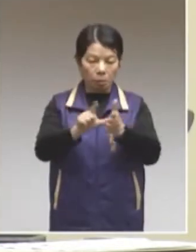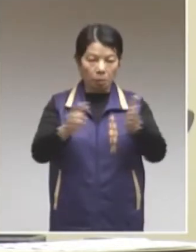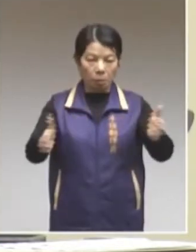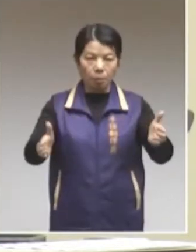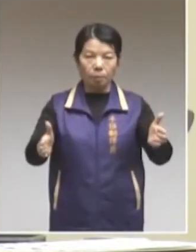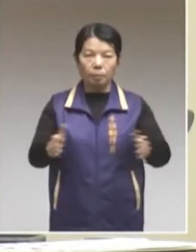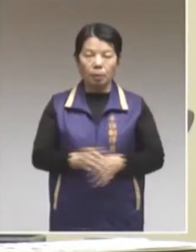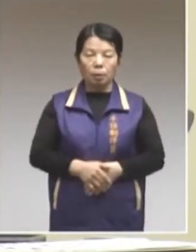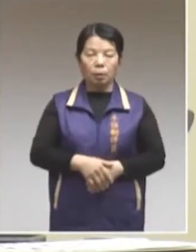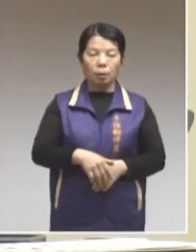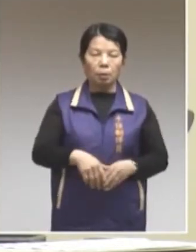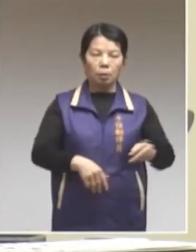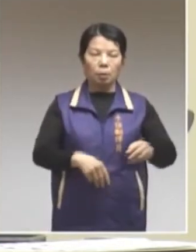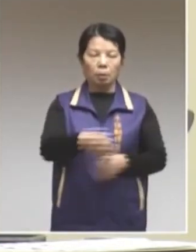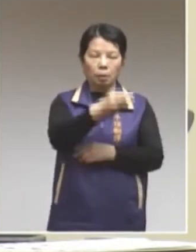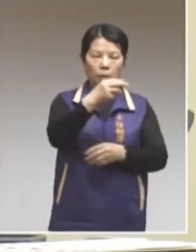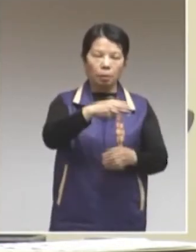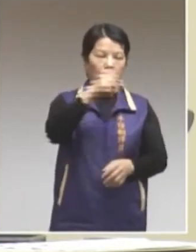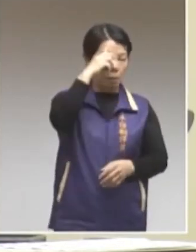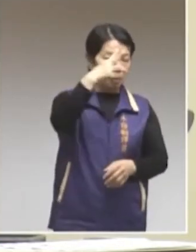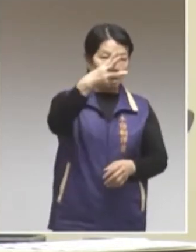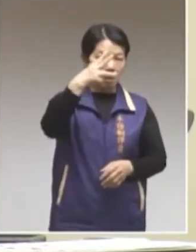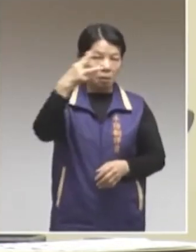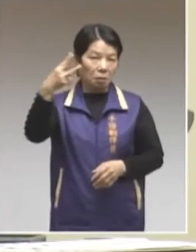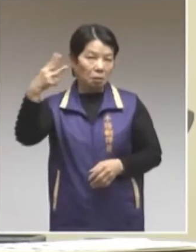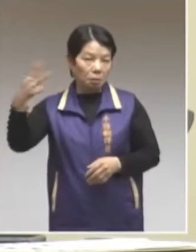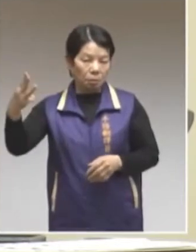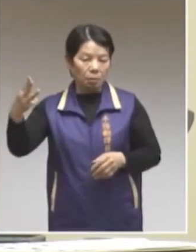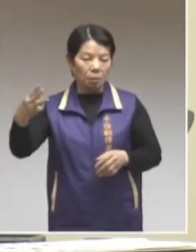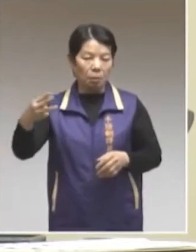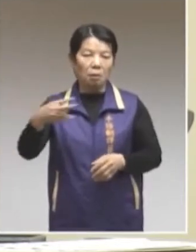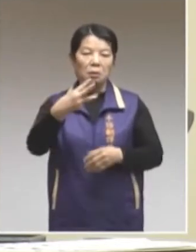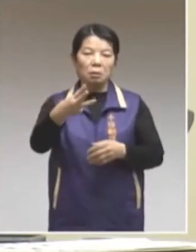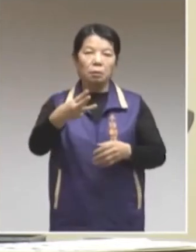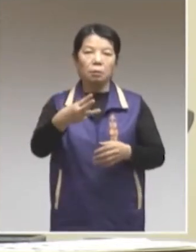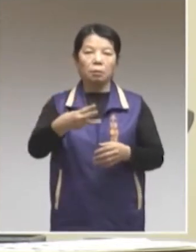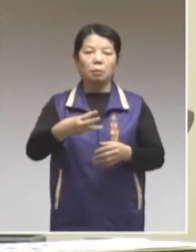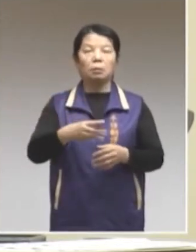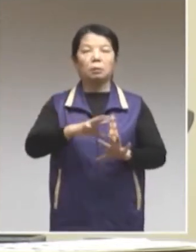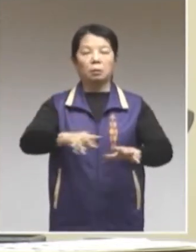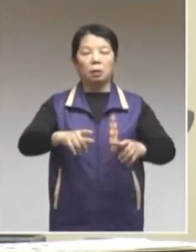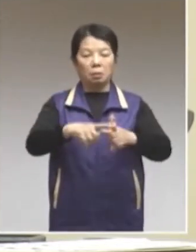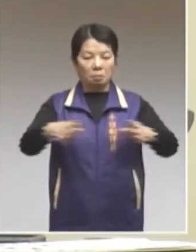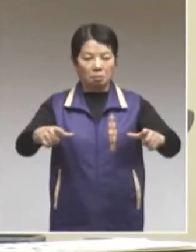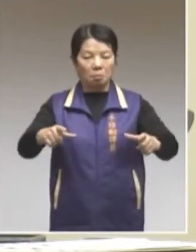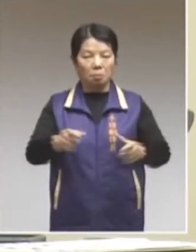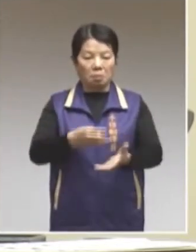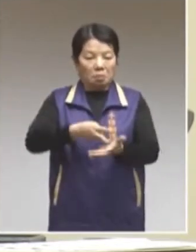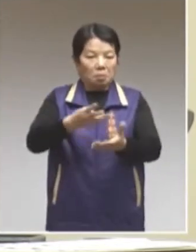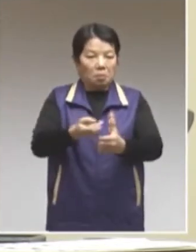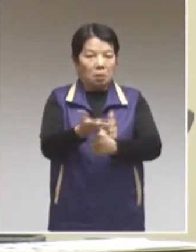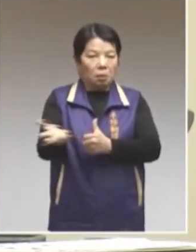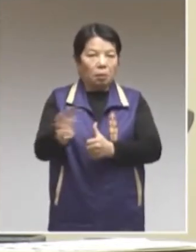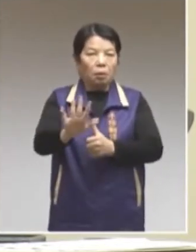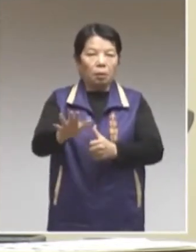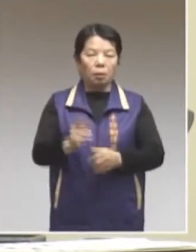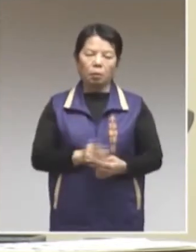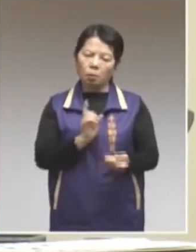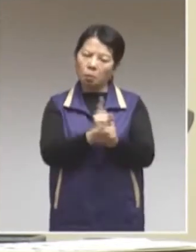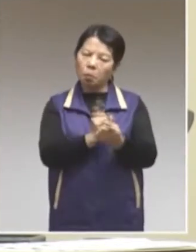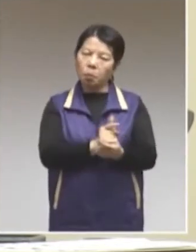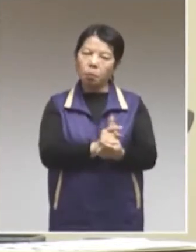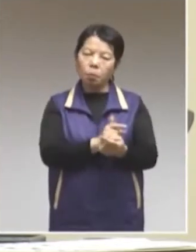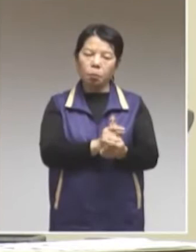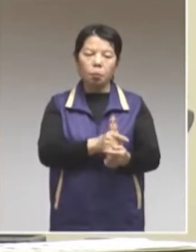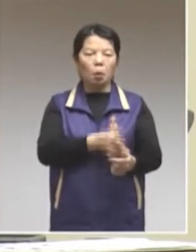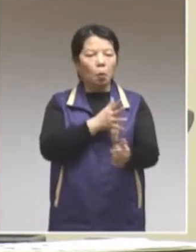有3天哈，就有3波的这个感染哈。所以这个在意料上是非常的，